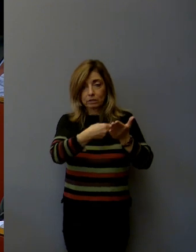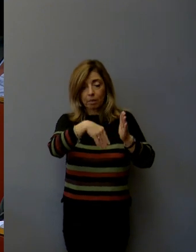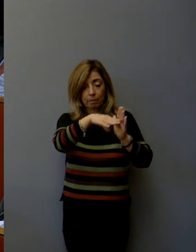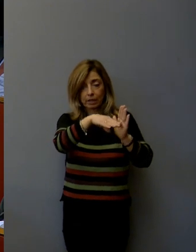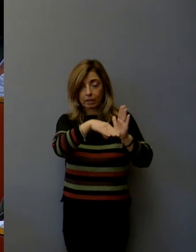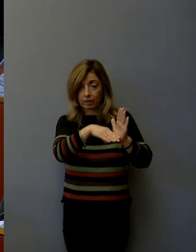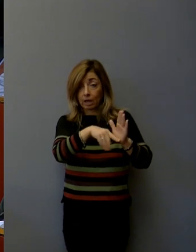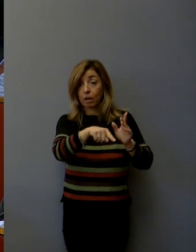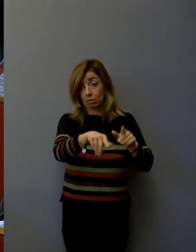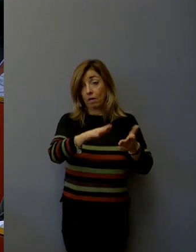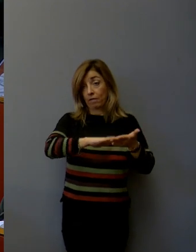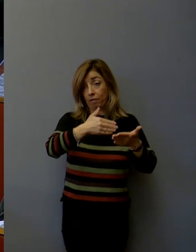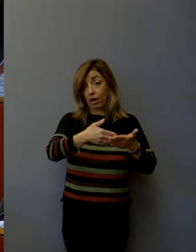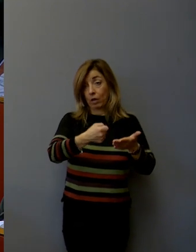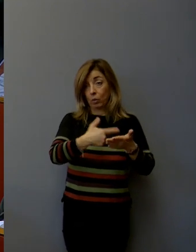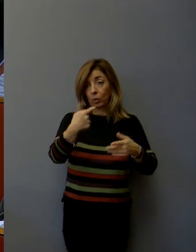un valore indefinito